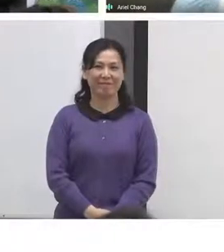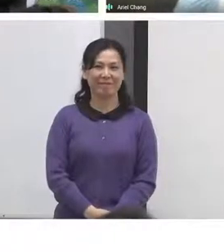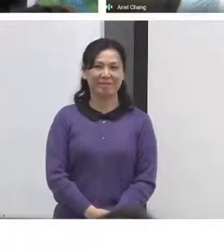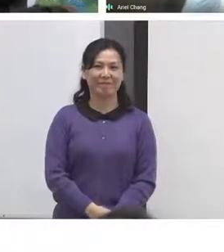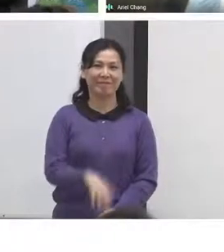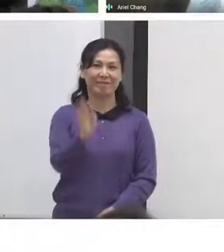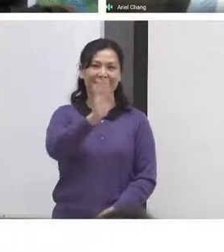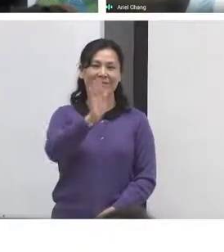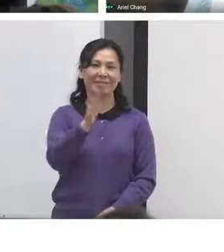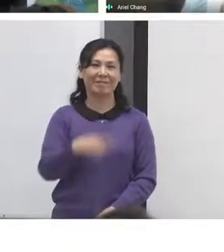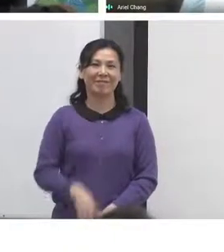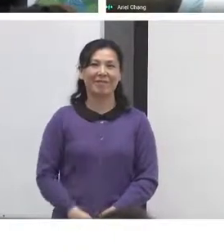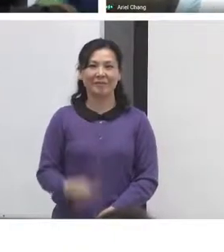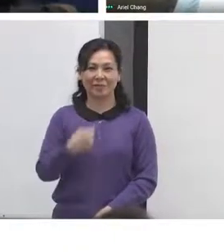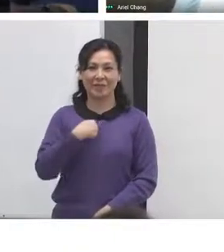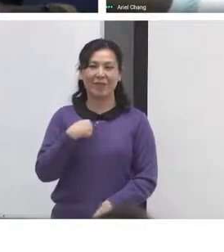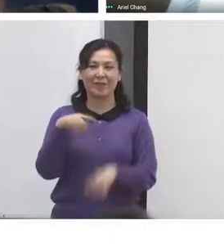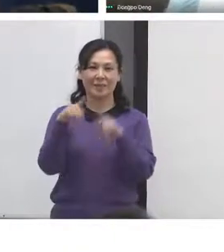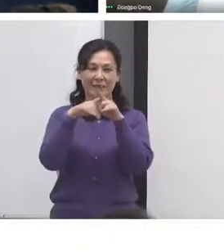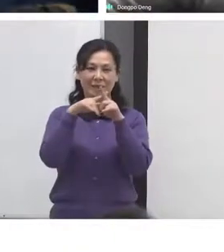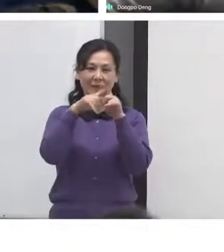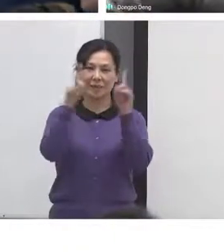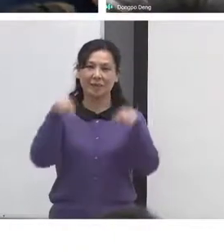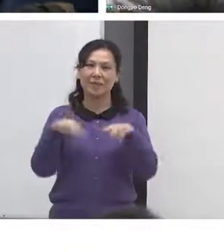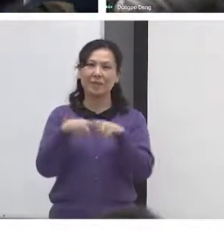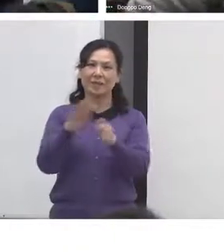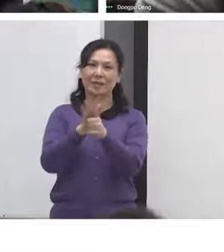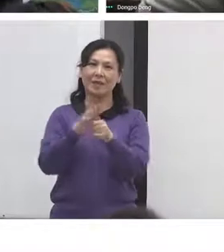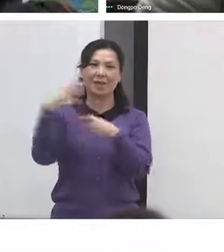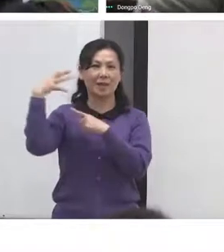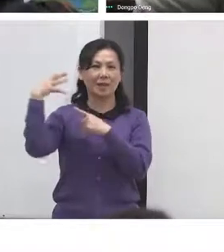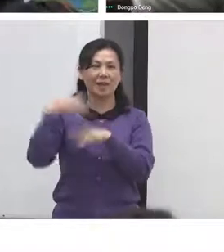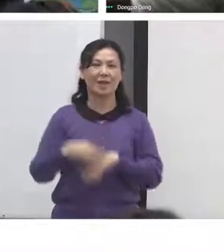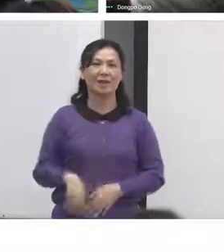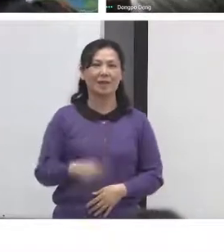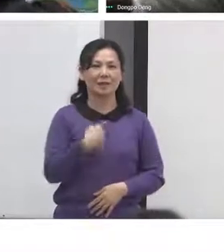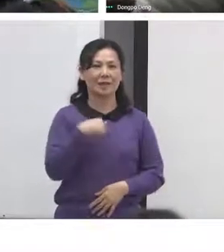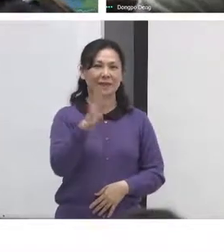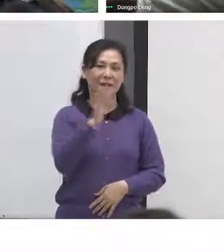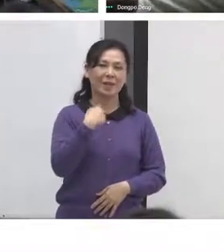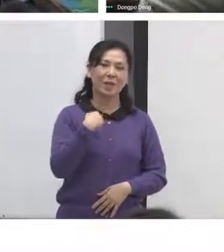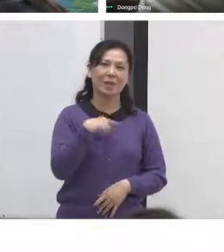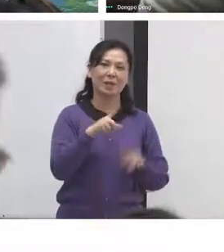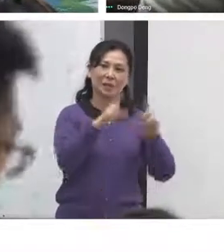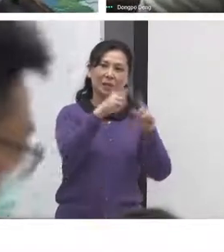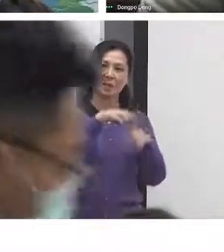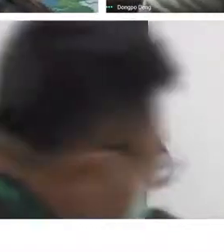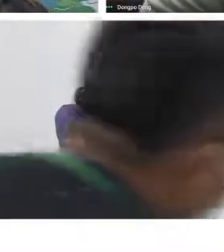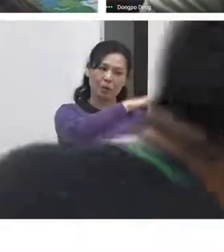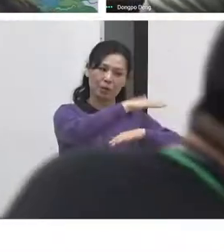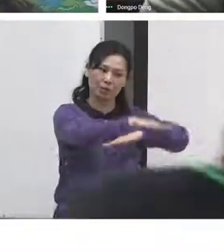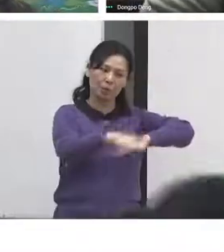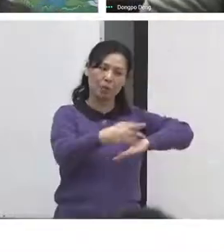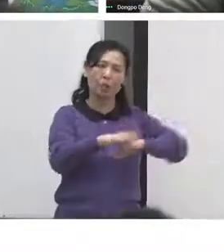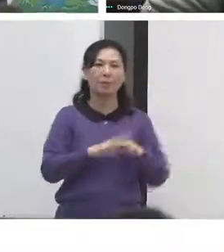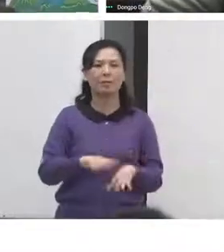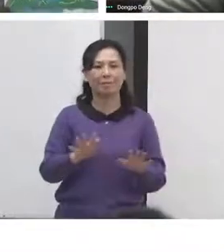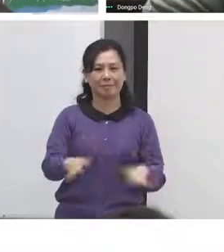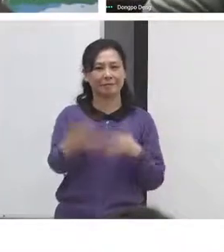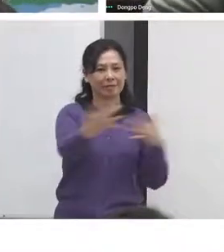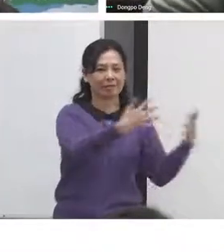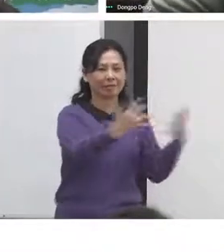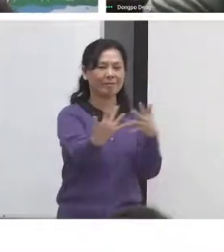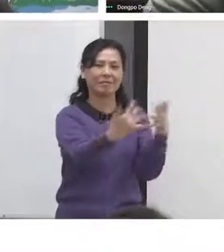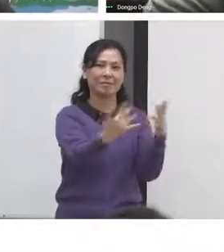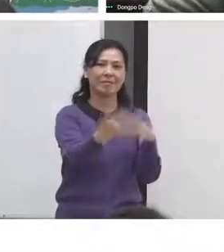Hello， 我是 Ariel。 Hi， 我是东坡。 好，那我们接下来就要进入到交流讨论的部分了。那现